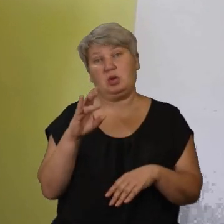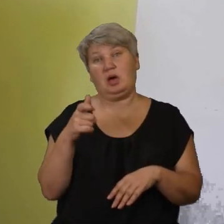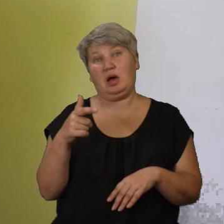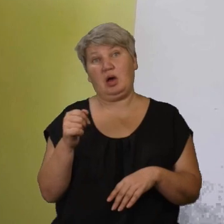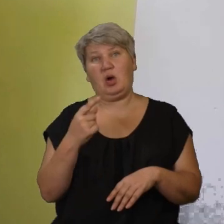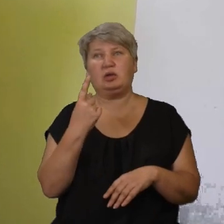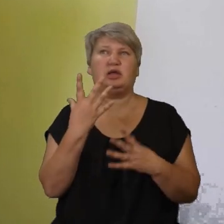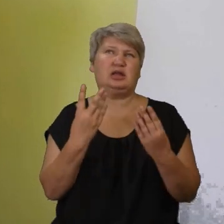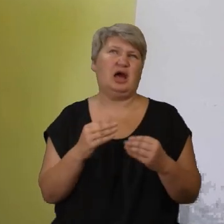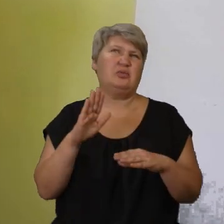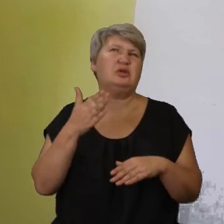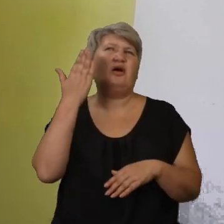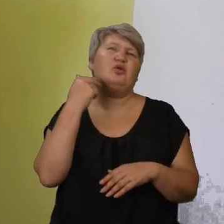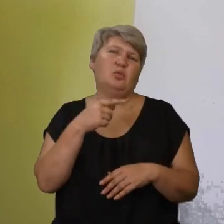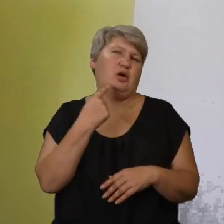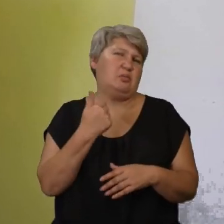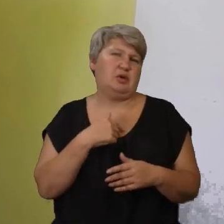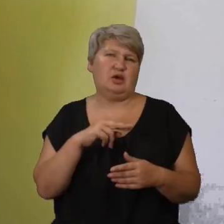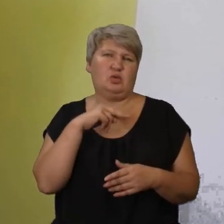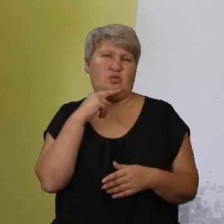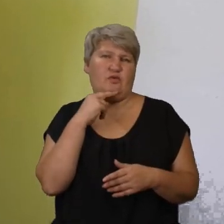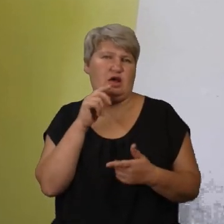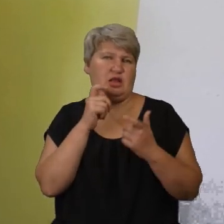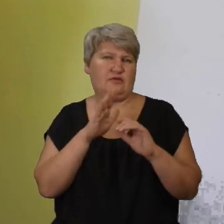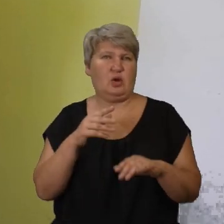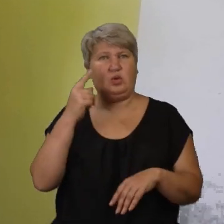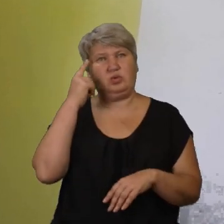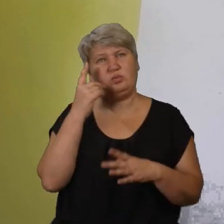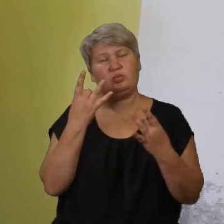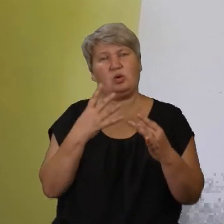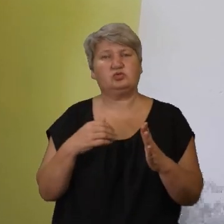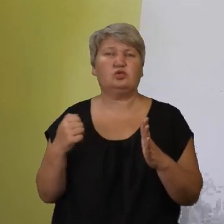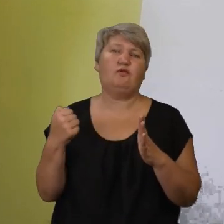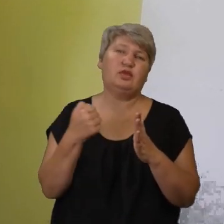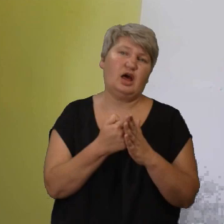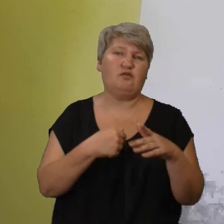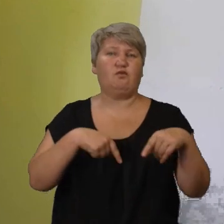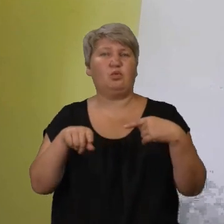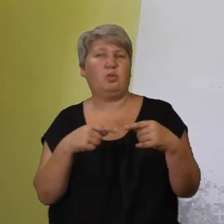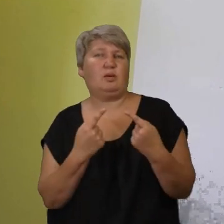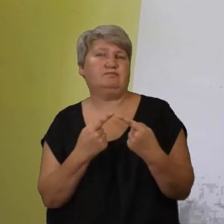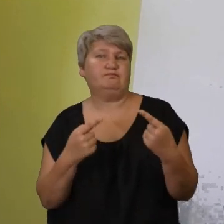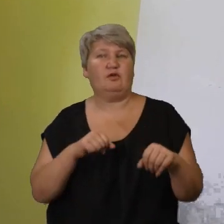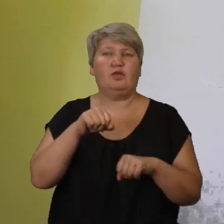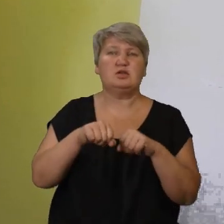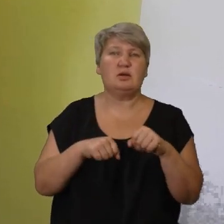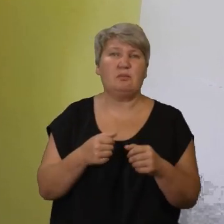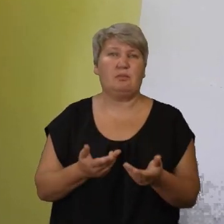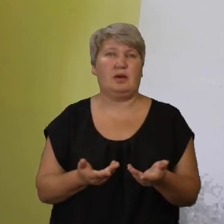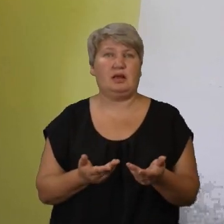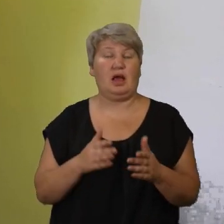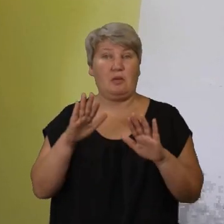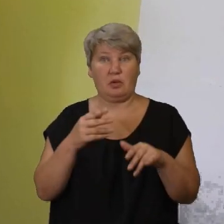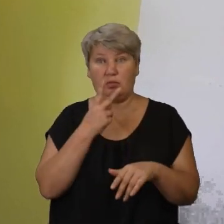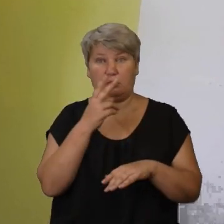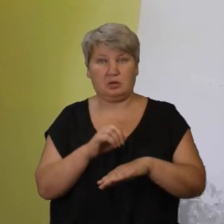говорила Ми навіть не звертали на це увагу і подумали що таке вдарився футбол лише що таке велосипед а потім побачили